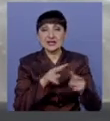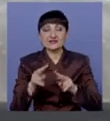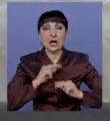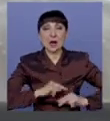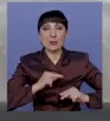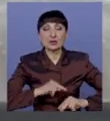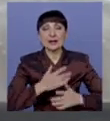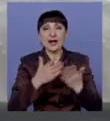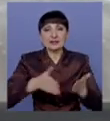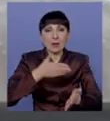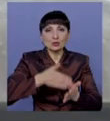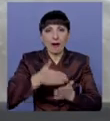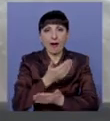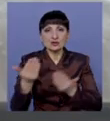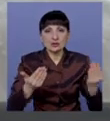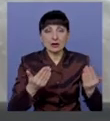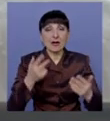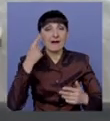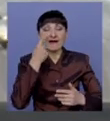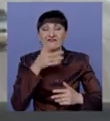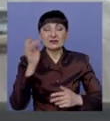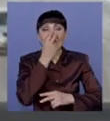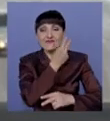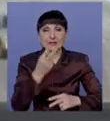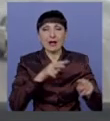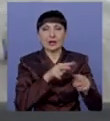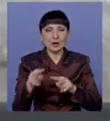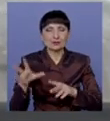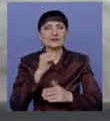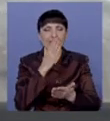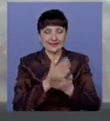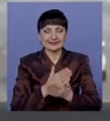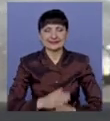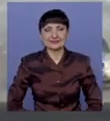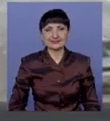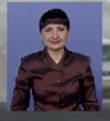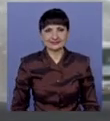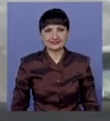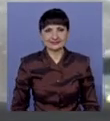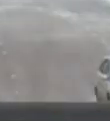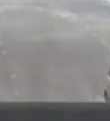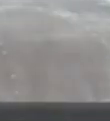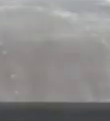работу коммунальщиков. В общем, всевидящее око контролирует все. Мира Альжанова, Али Мухтаров, телеканал Алматы, Нур-Султан.